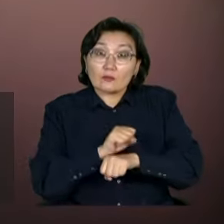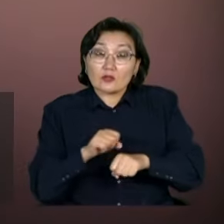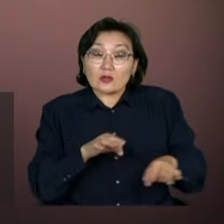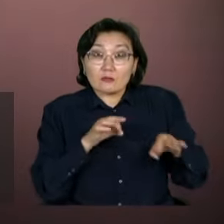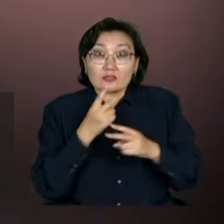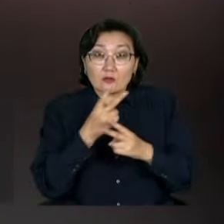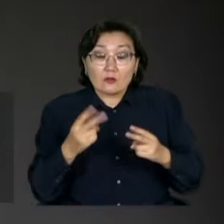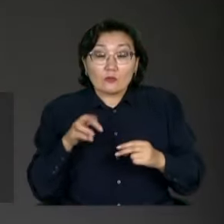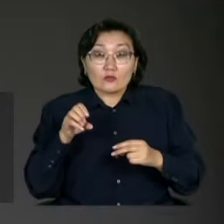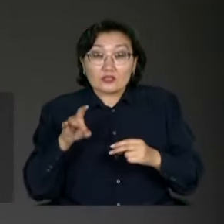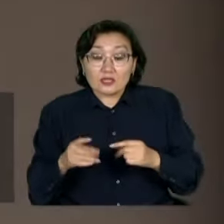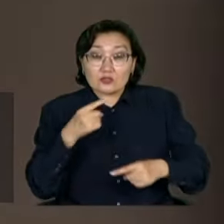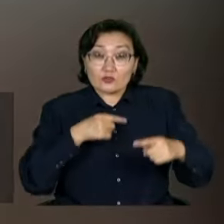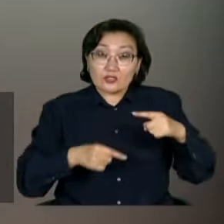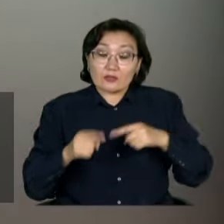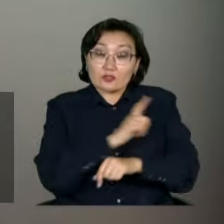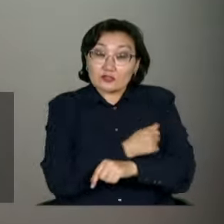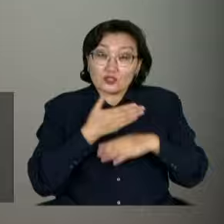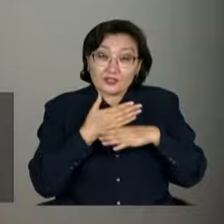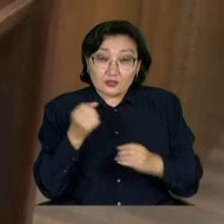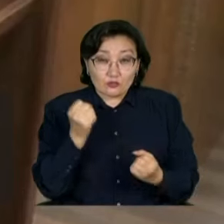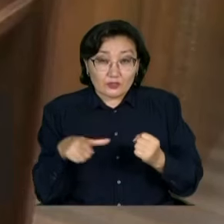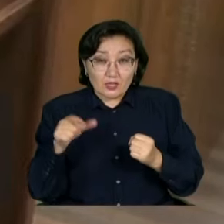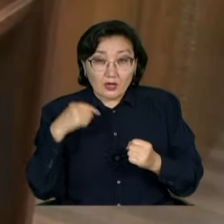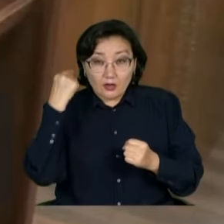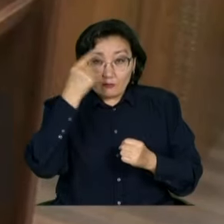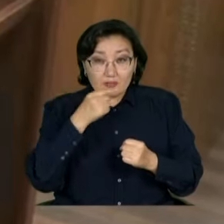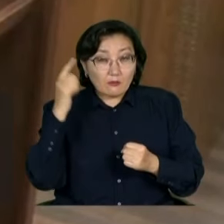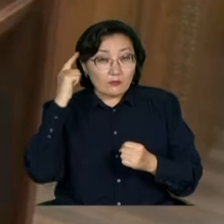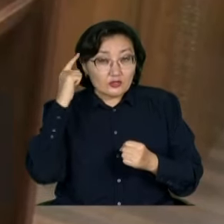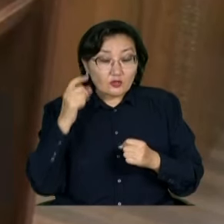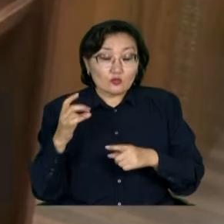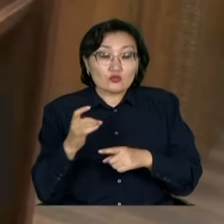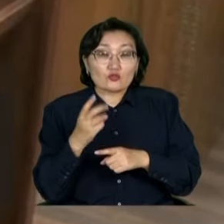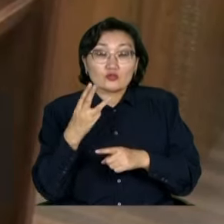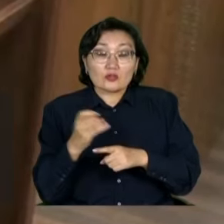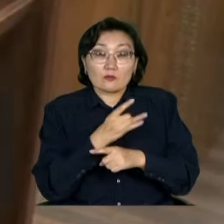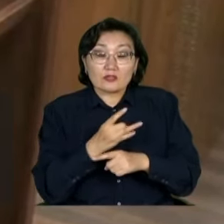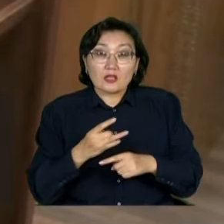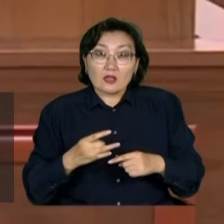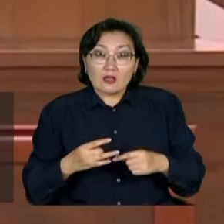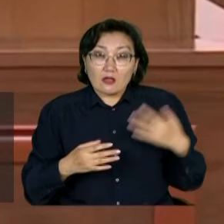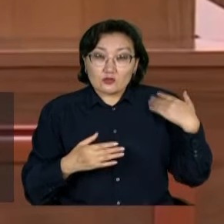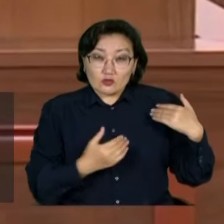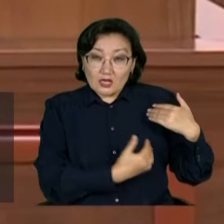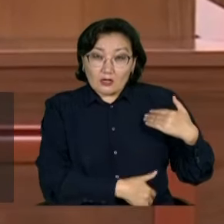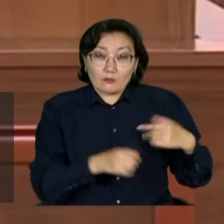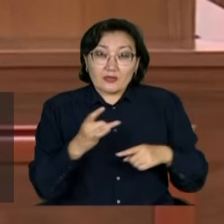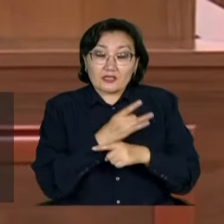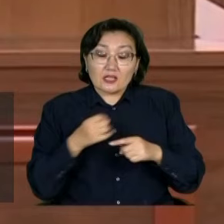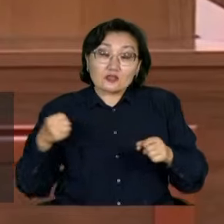қоқысын тастаған ол қайтар жолда жедел жәрдем жүргізушісінің бетімен басына 3 рет және сол жақ қабырғасына 1 рет соққы